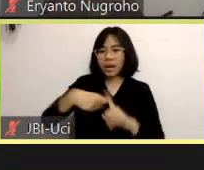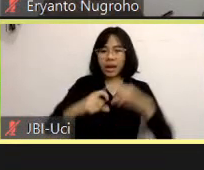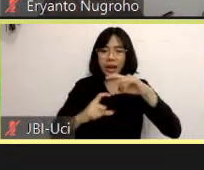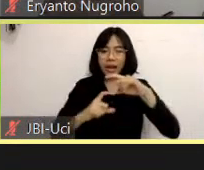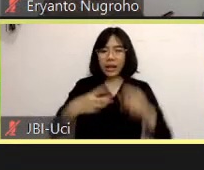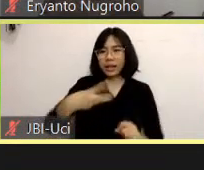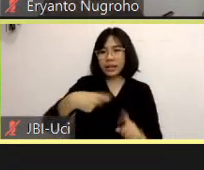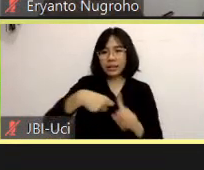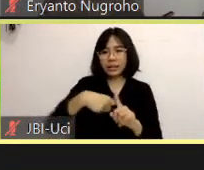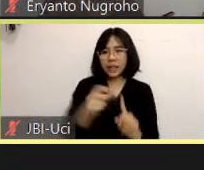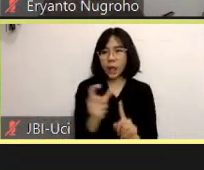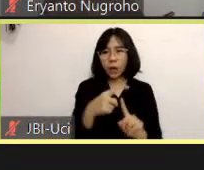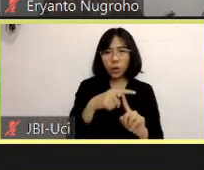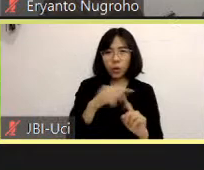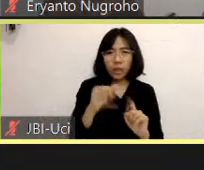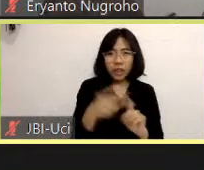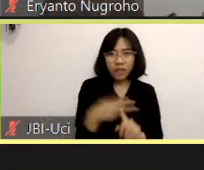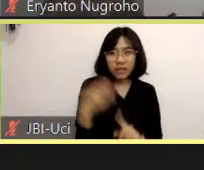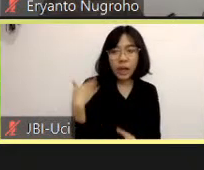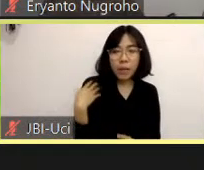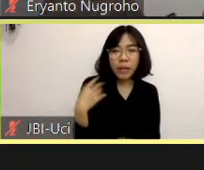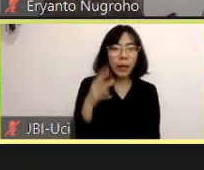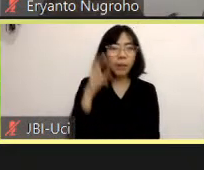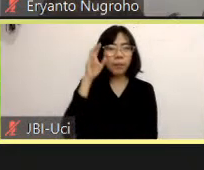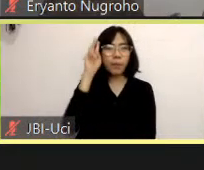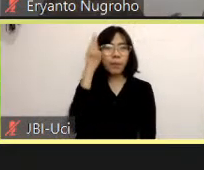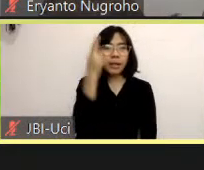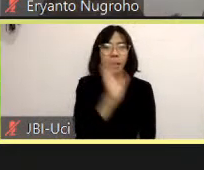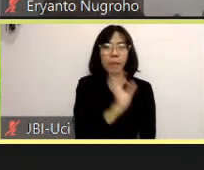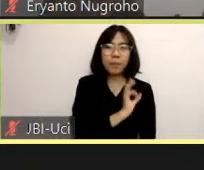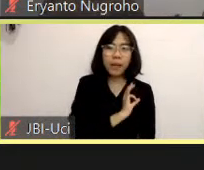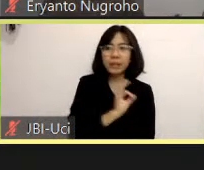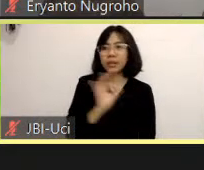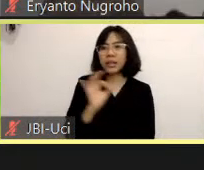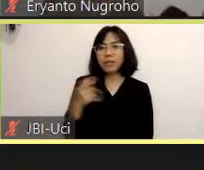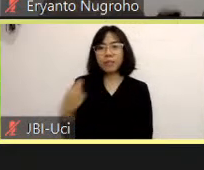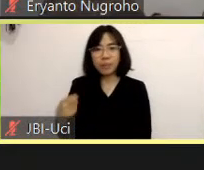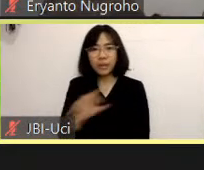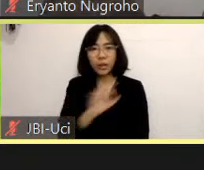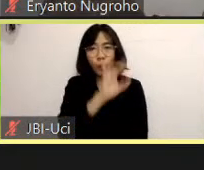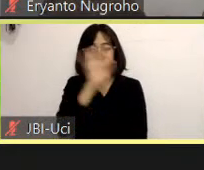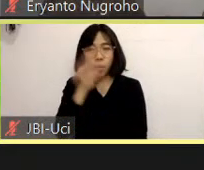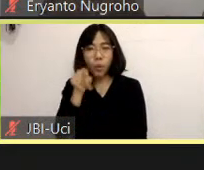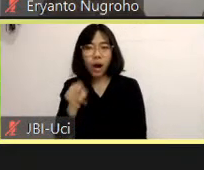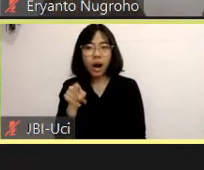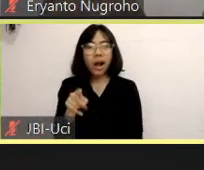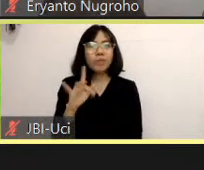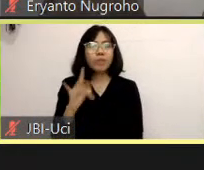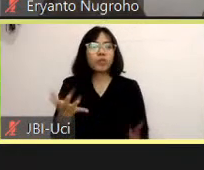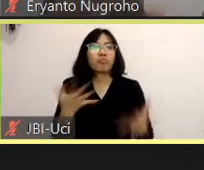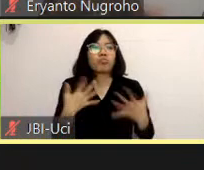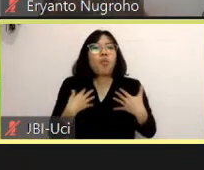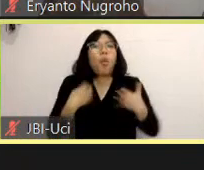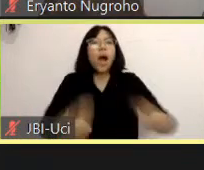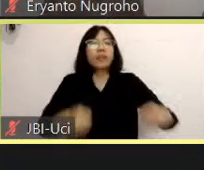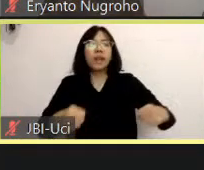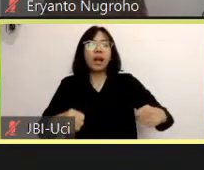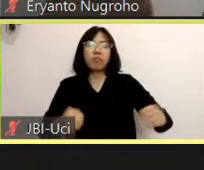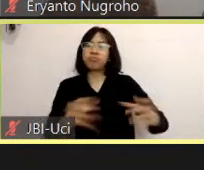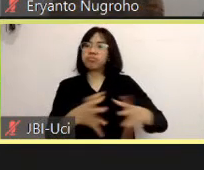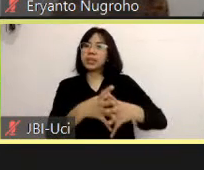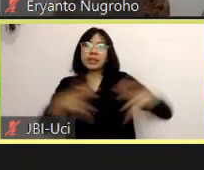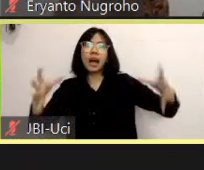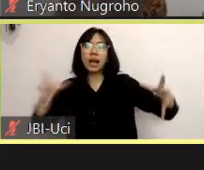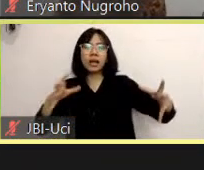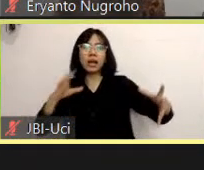berpengaruh dan berkuasa dan tidak lagi dibatasi dalam mengambil keputusan dan tindakan sehingga